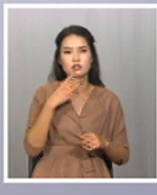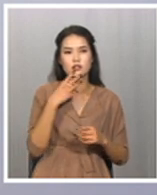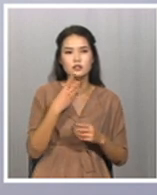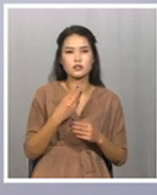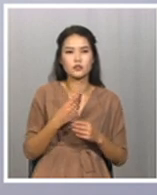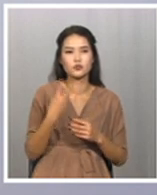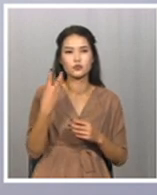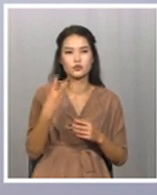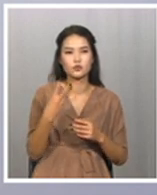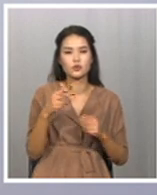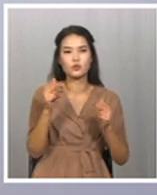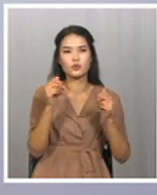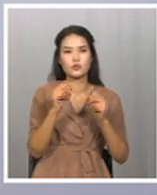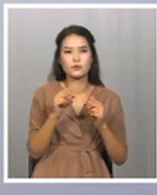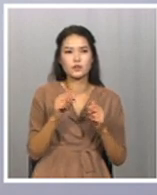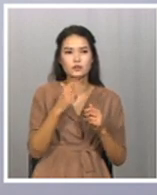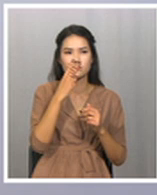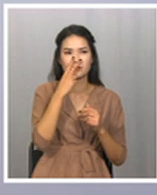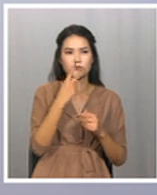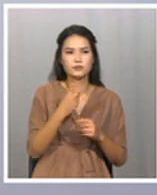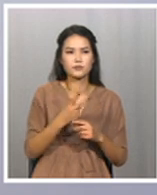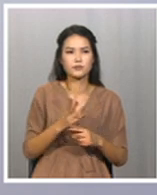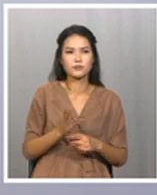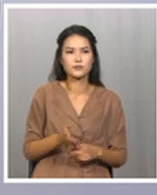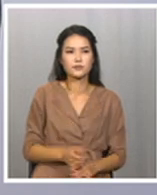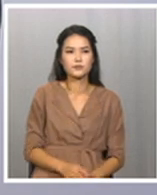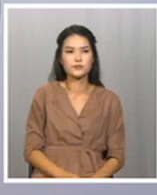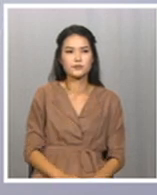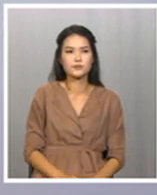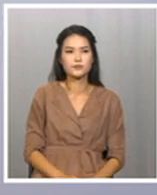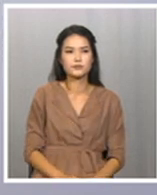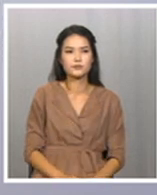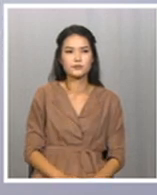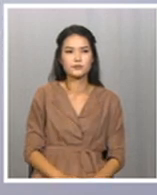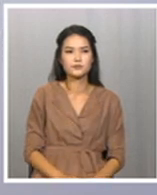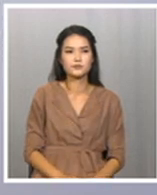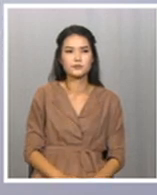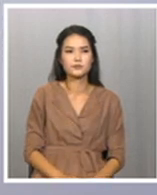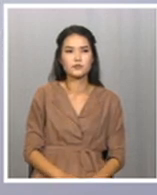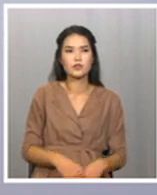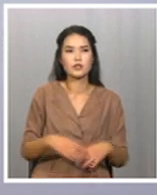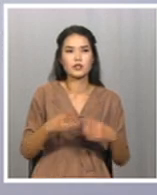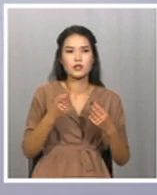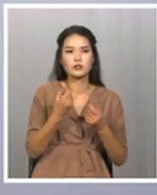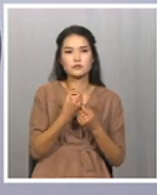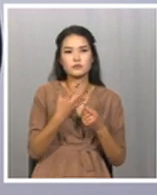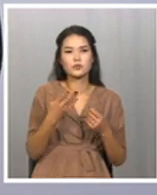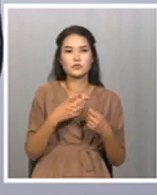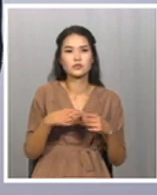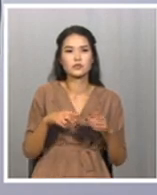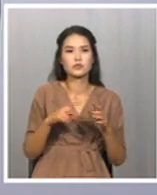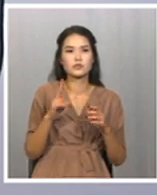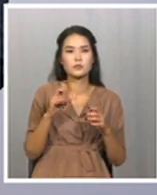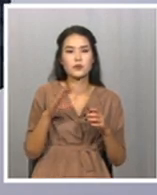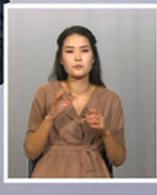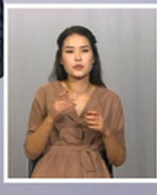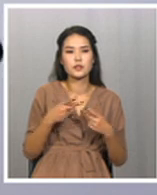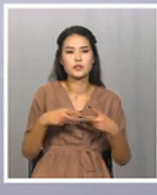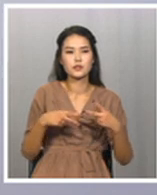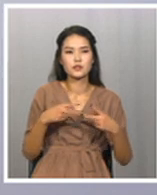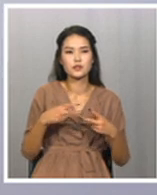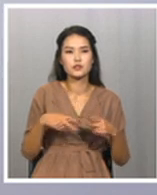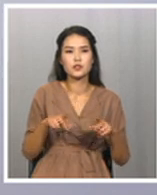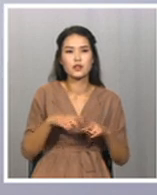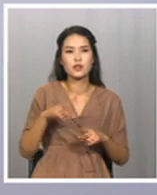3 тригонометриялық тепе-теңдікті көріп тұрсыздар. Келесі, мына бірінші тепе-теңдікті косинус квадрат альфаға бөліп